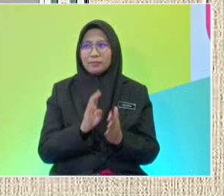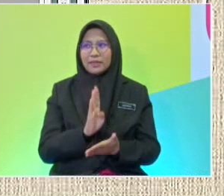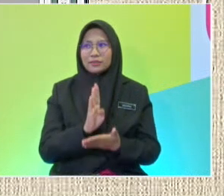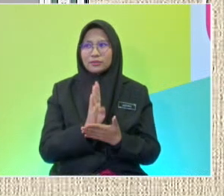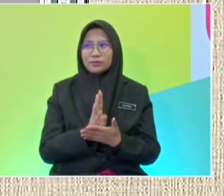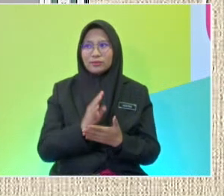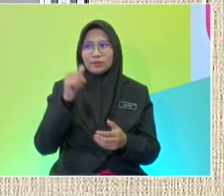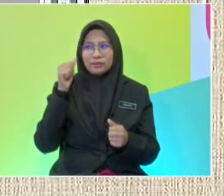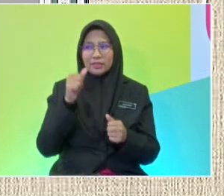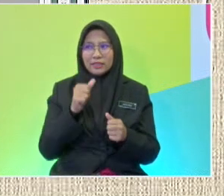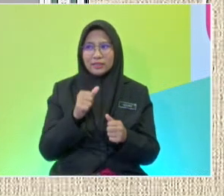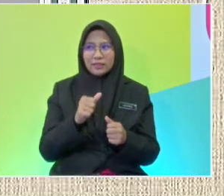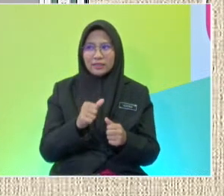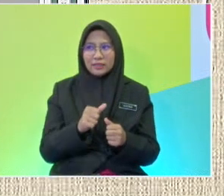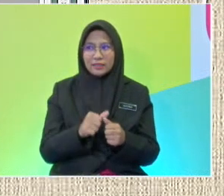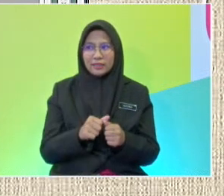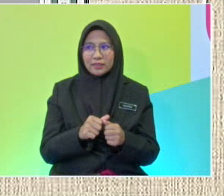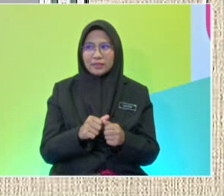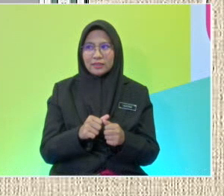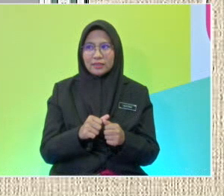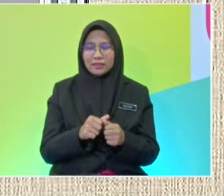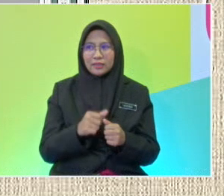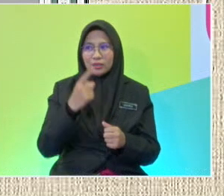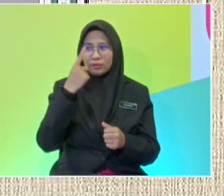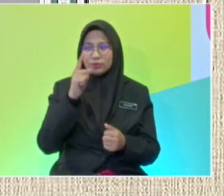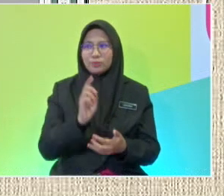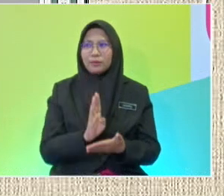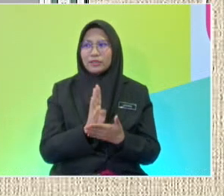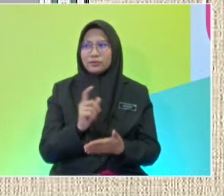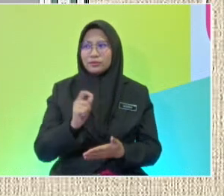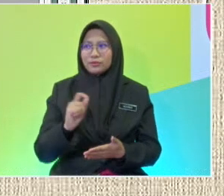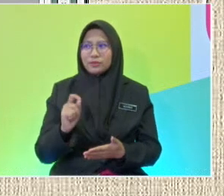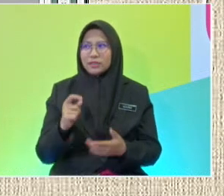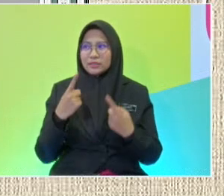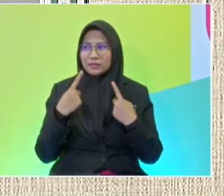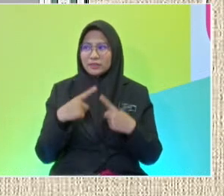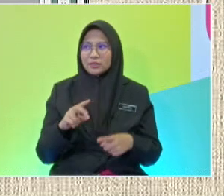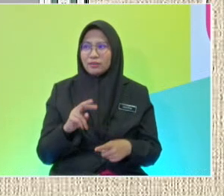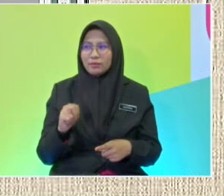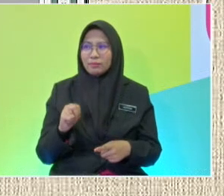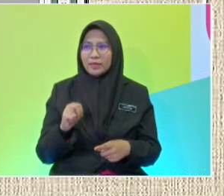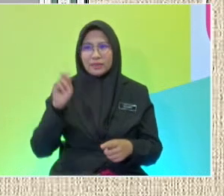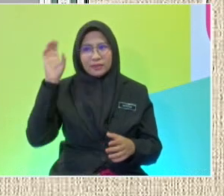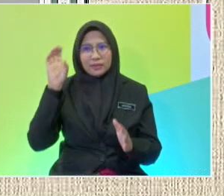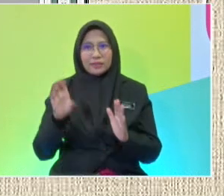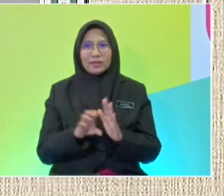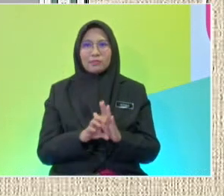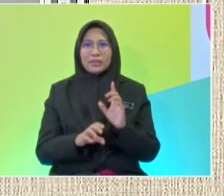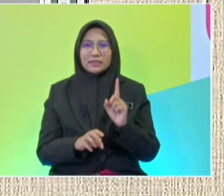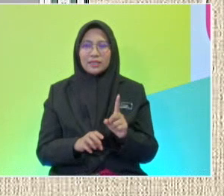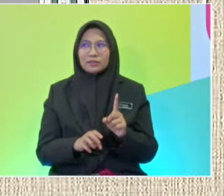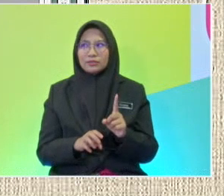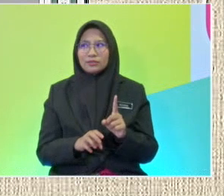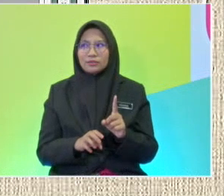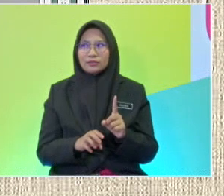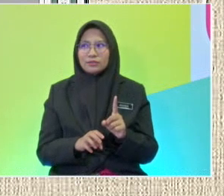Activity yang pernah dipelajari membantu anda untuk menulis jawaban contohnya Raja satu menunjukkan paparan ketika